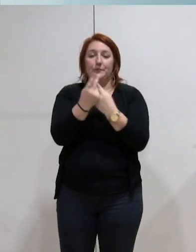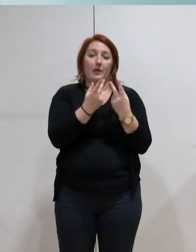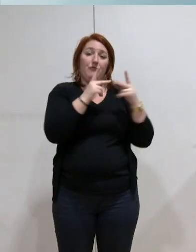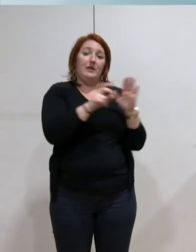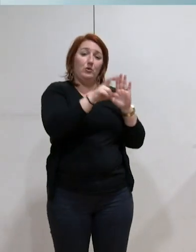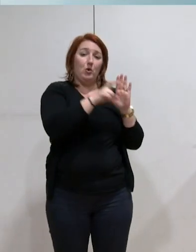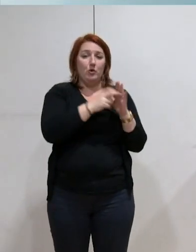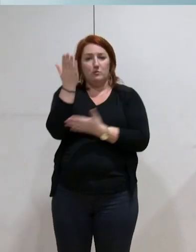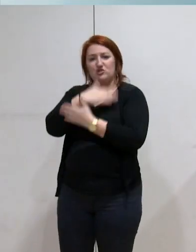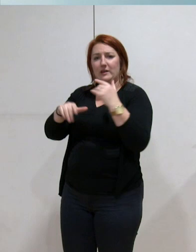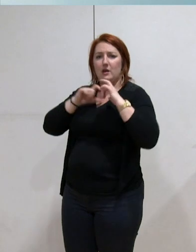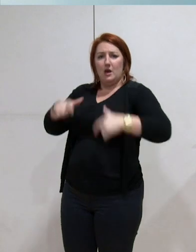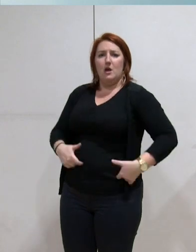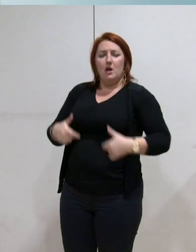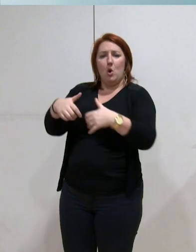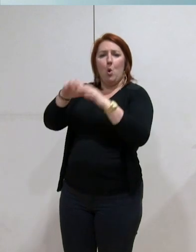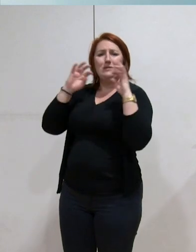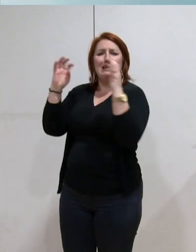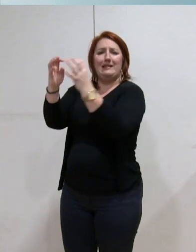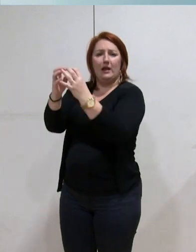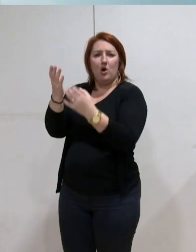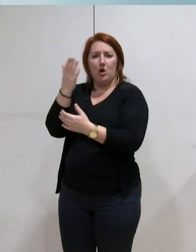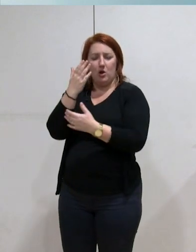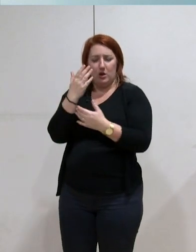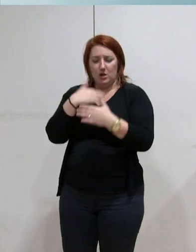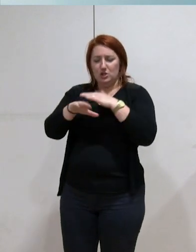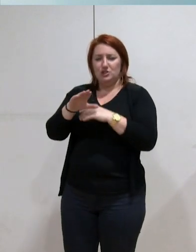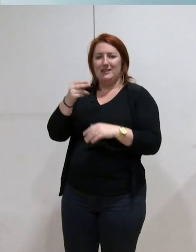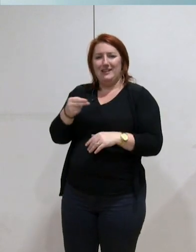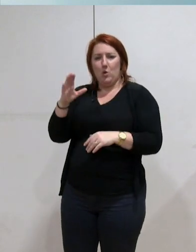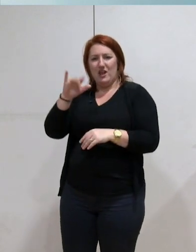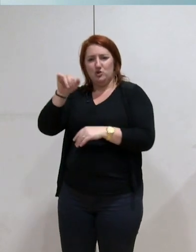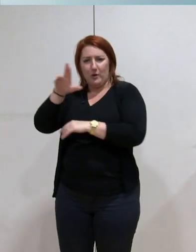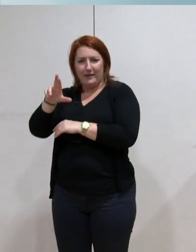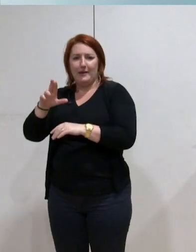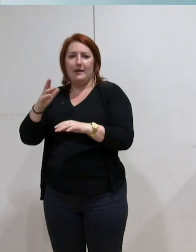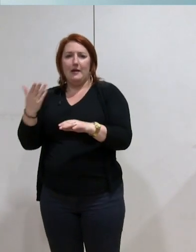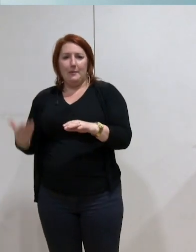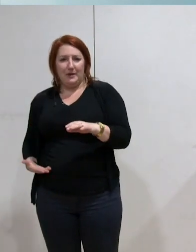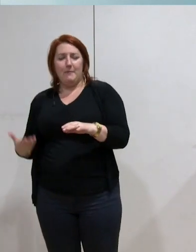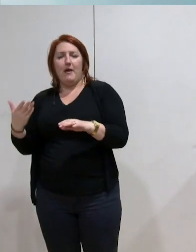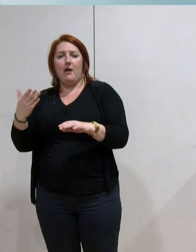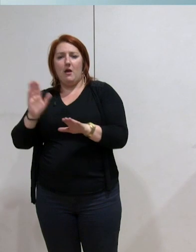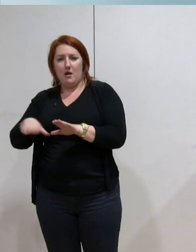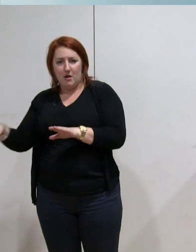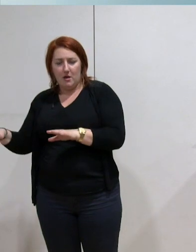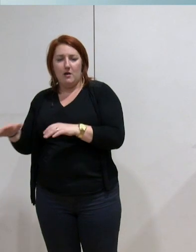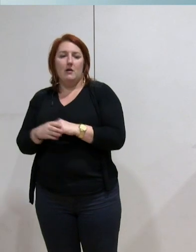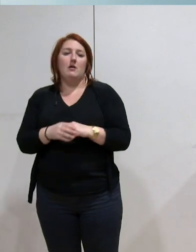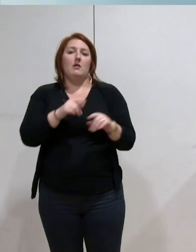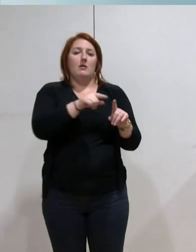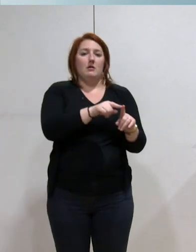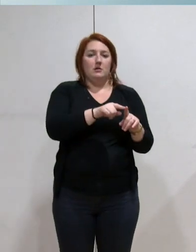au conseil d'école donc Nicolas Chorier pour donc la primaire maternelle élémentaire jardin Deville pour la maternelle il s'agit de